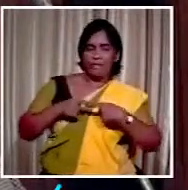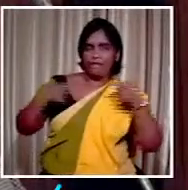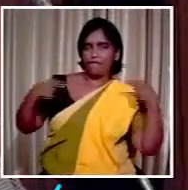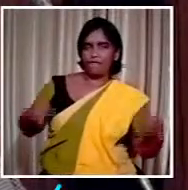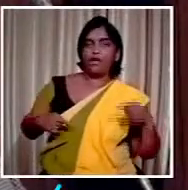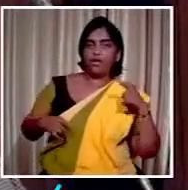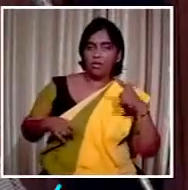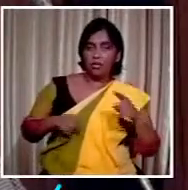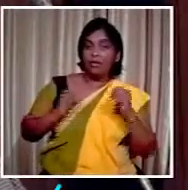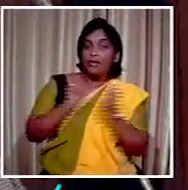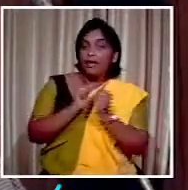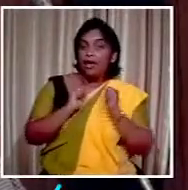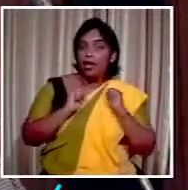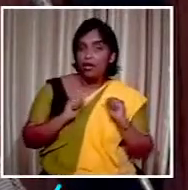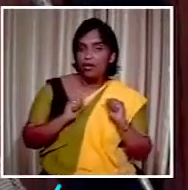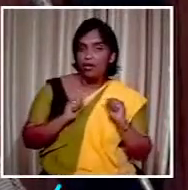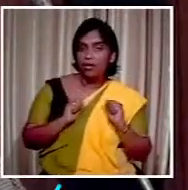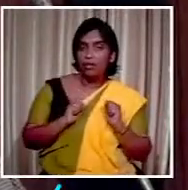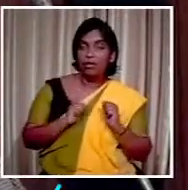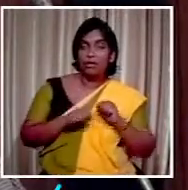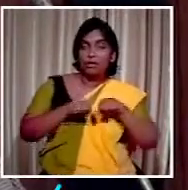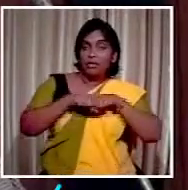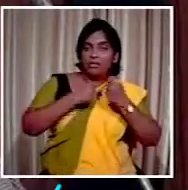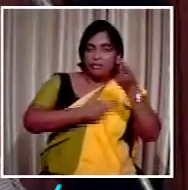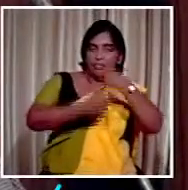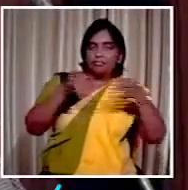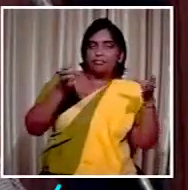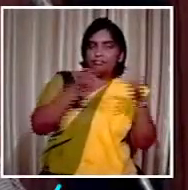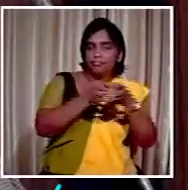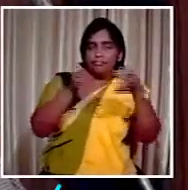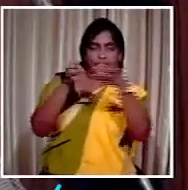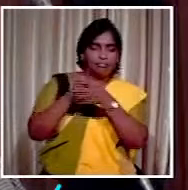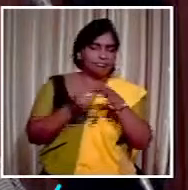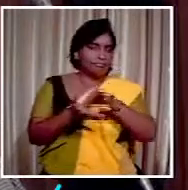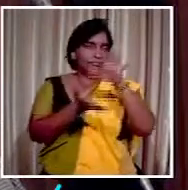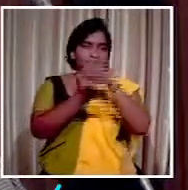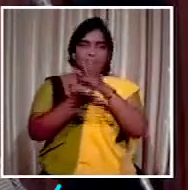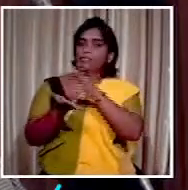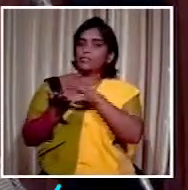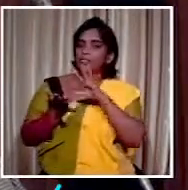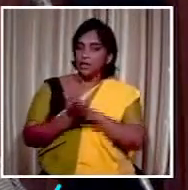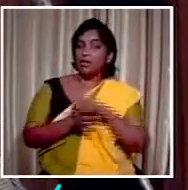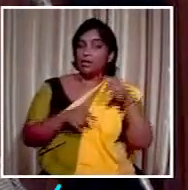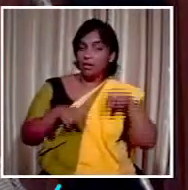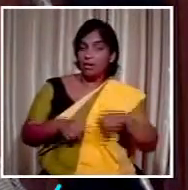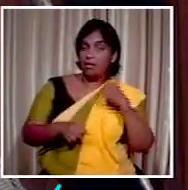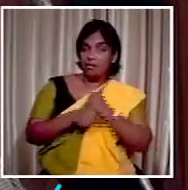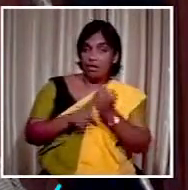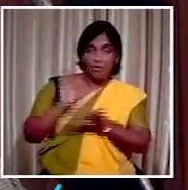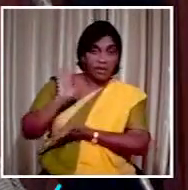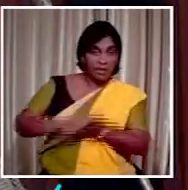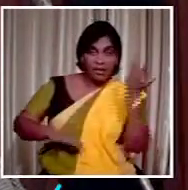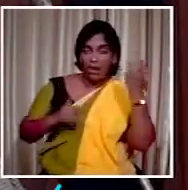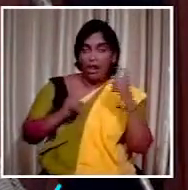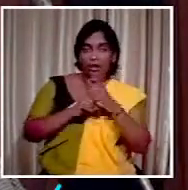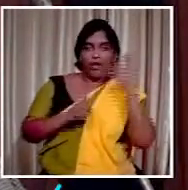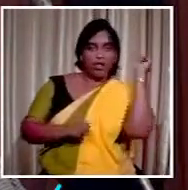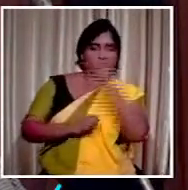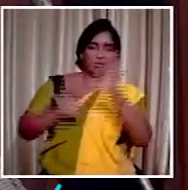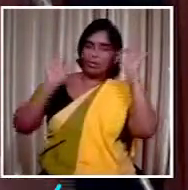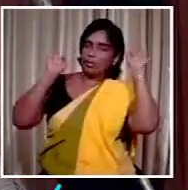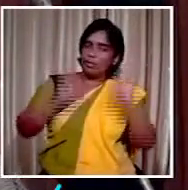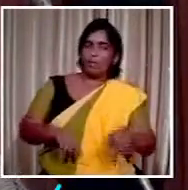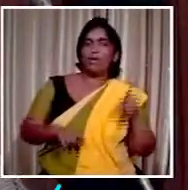පාන්න මොකක්ද කරන්නේ? සංවිධානයේ වෙලා තීන්දුව අරන් තියෙනවා අපි මේ ආණ්ඩුව යනකම් මේ රටට ඩොලර් එවන්නේ නැහැ